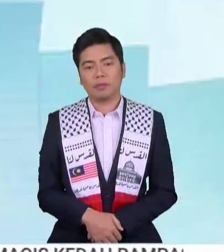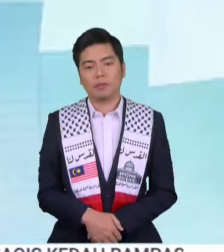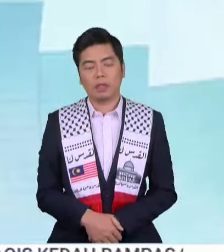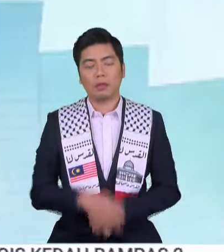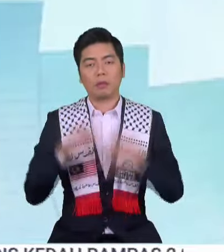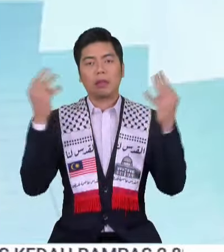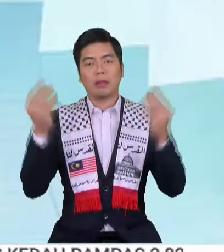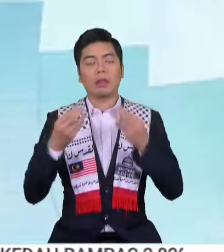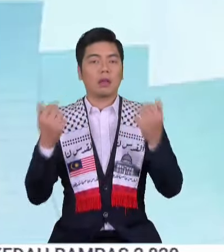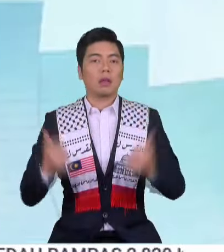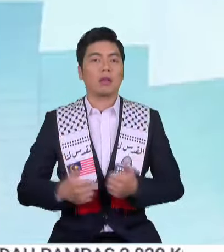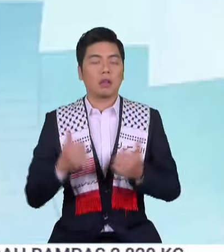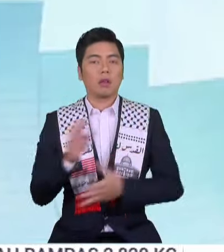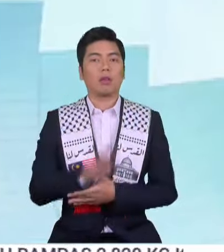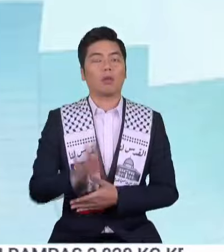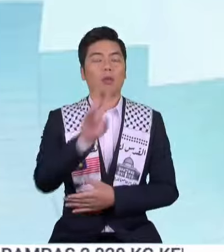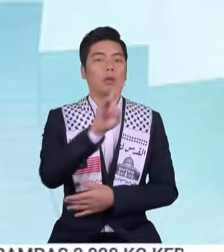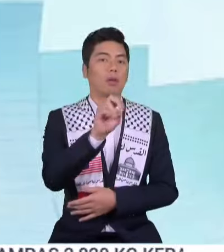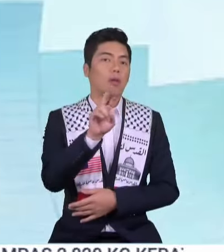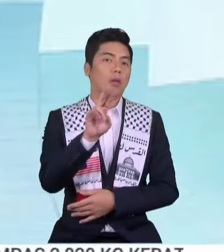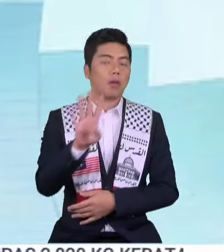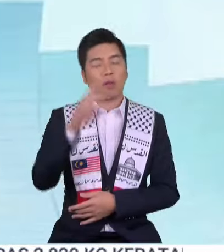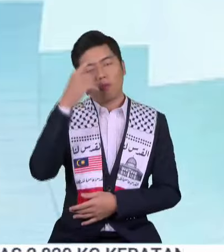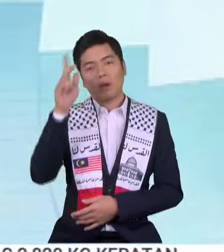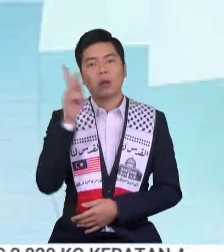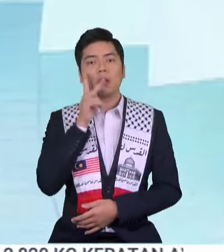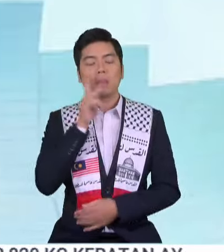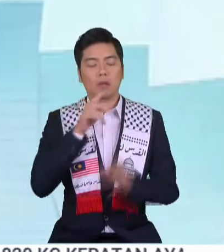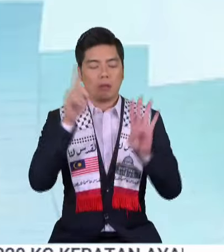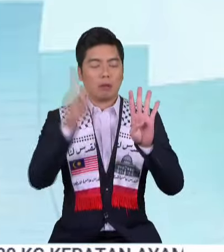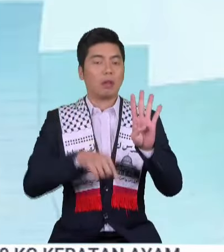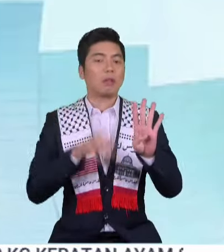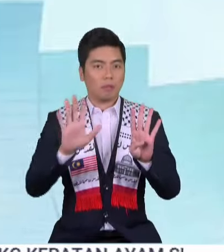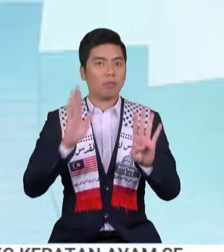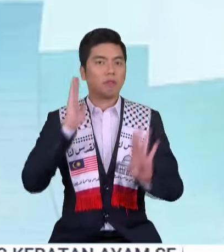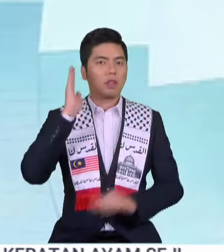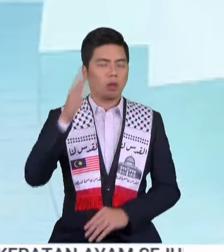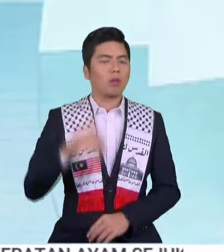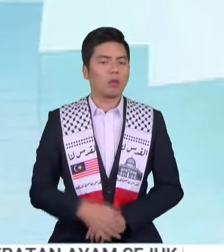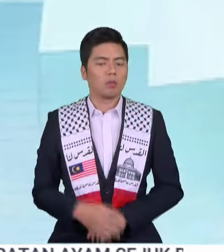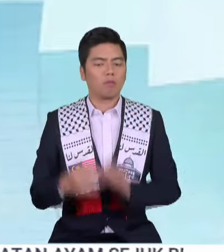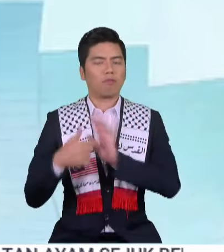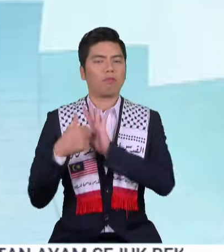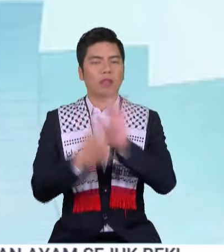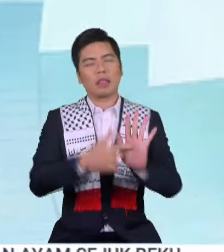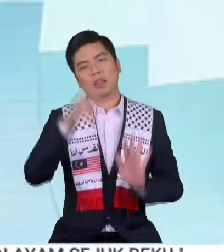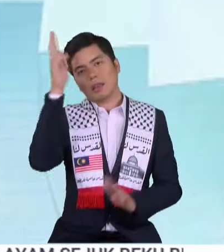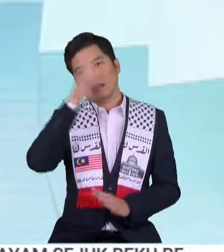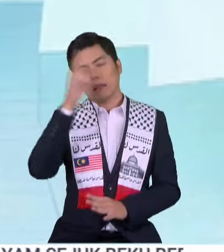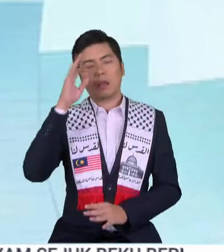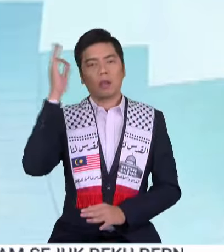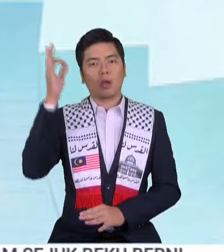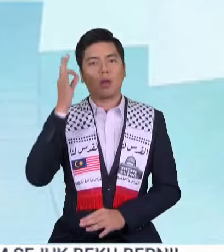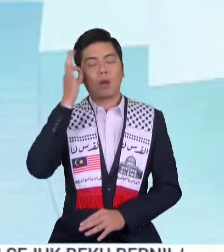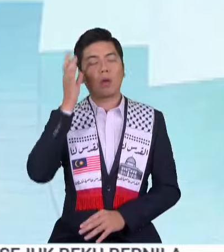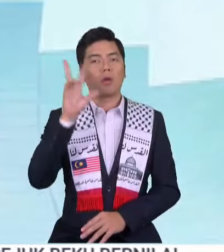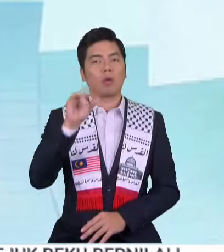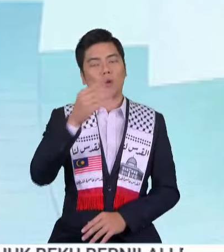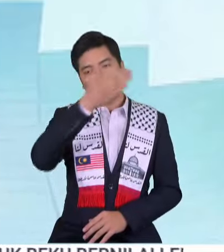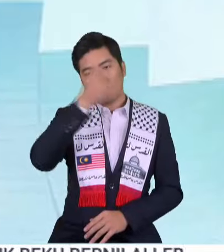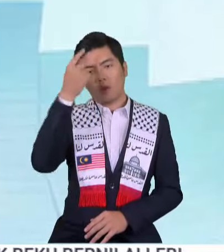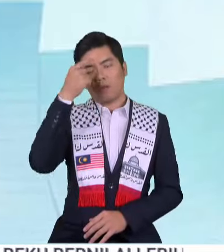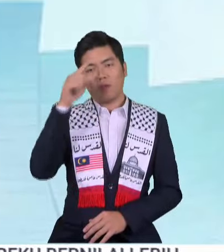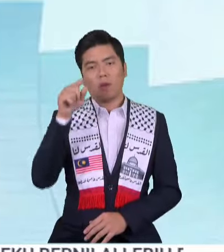Majlis Sambutan Aidilfitri Madani 2024 di Kedah 4 Mei ini bukti Kerajaan Persekutuan tidak meminggirkan negeri jelapang